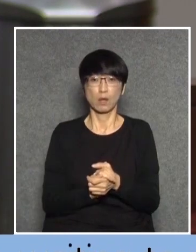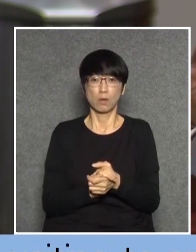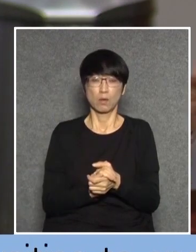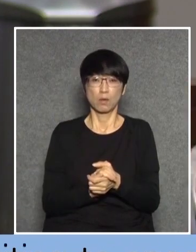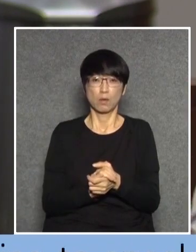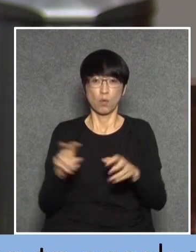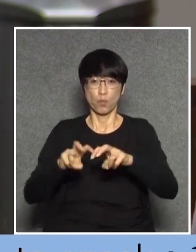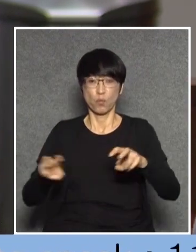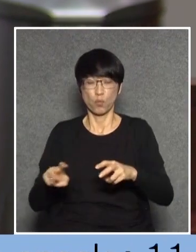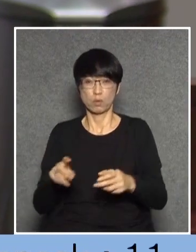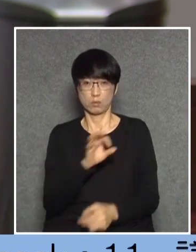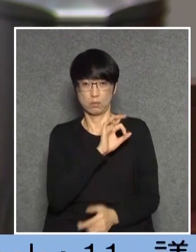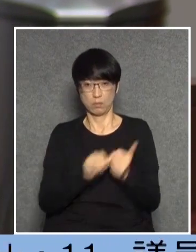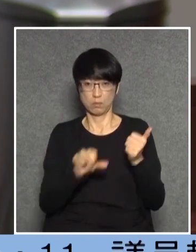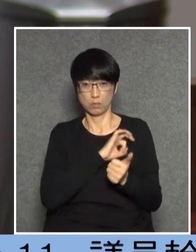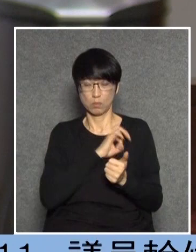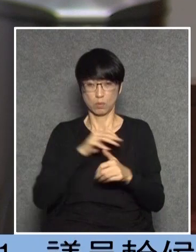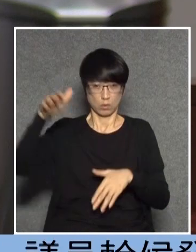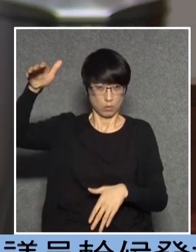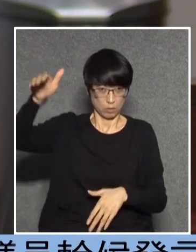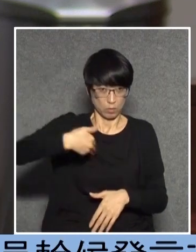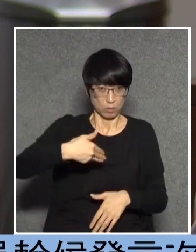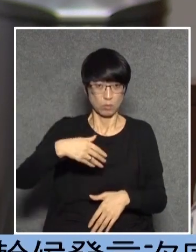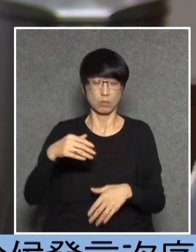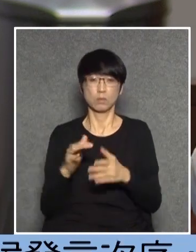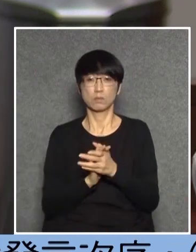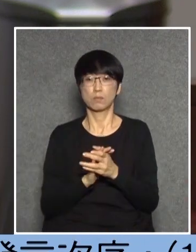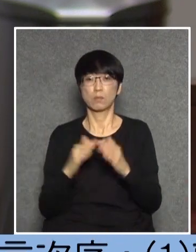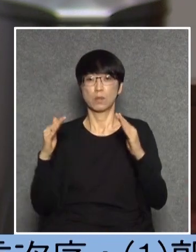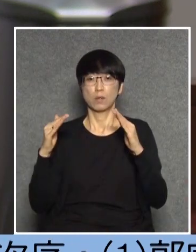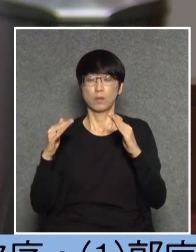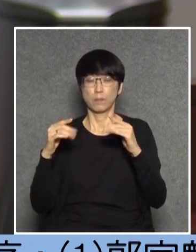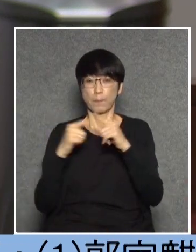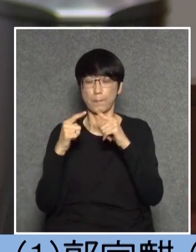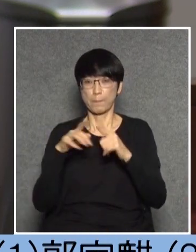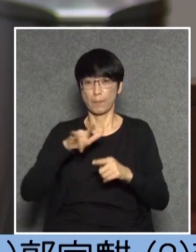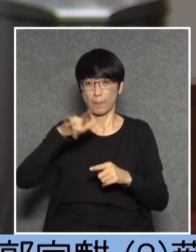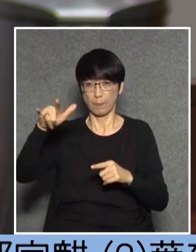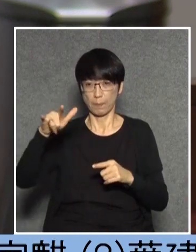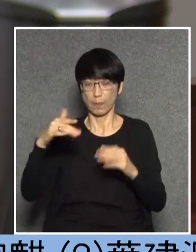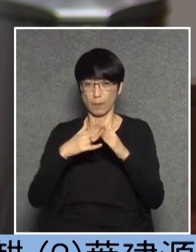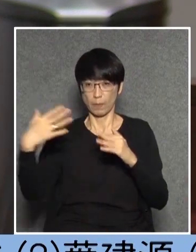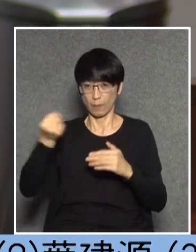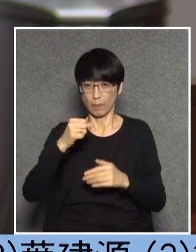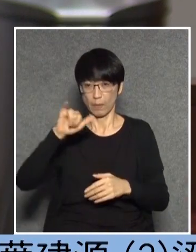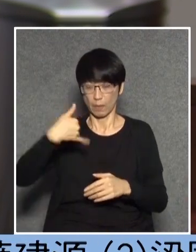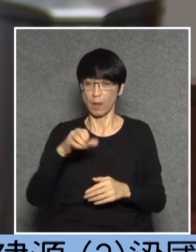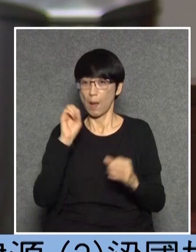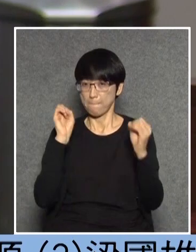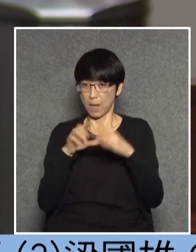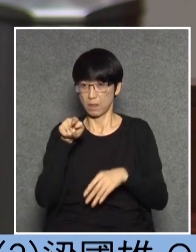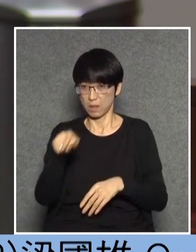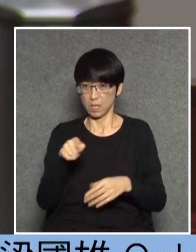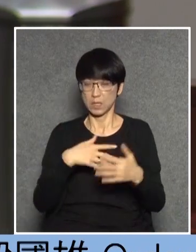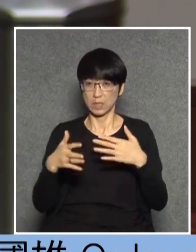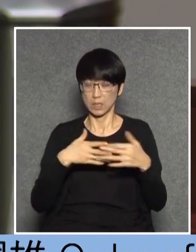就要求主席再召這個民航處處長來，我們再開一次公開聆訊，問清楚這一件